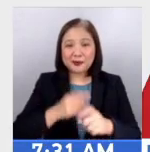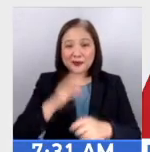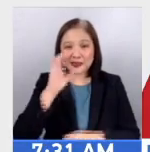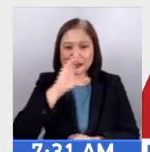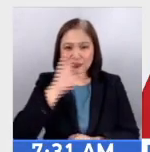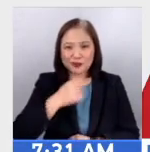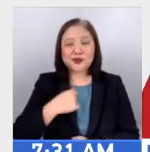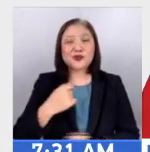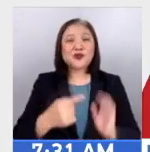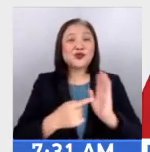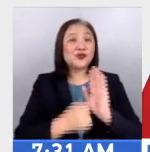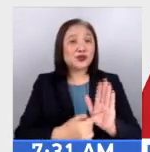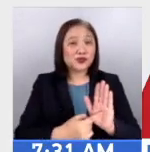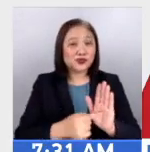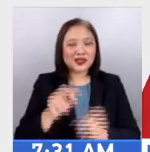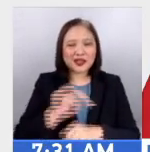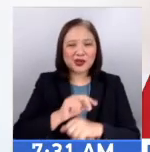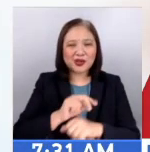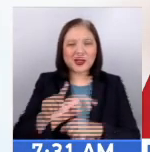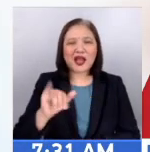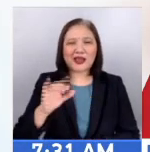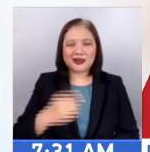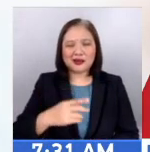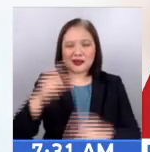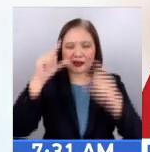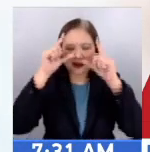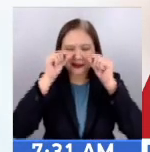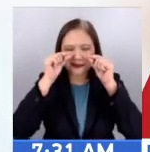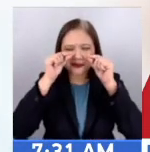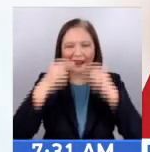ID nakapikit at nakakagat